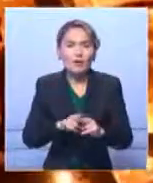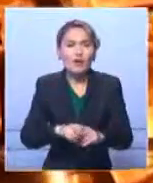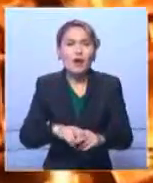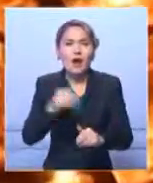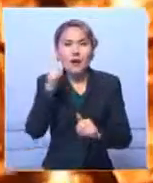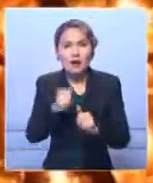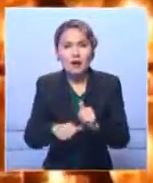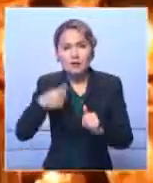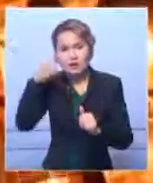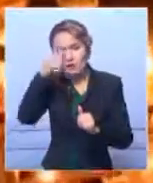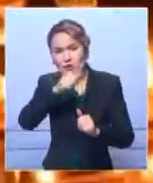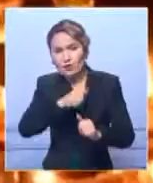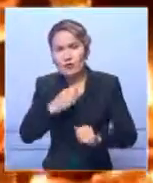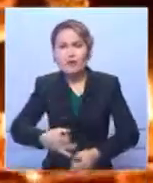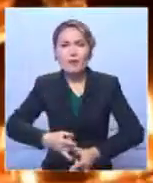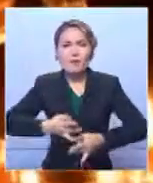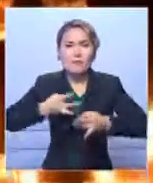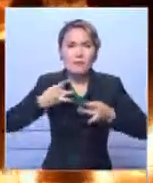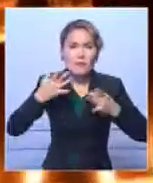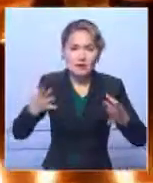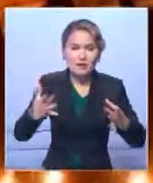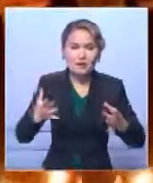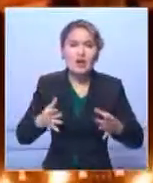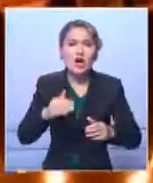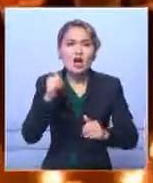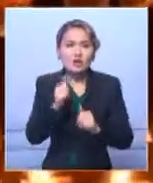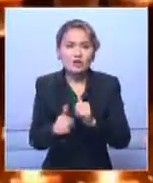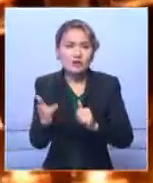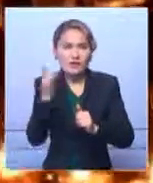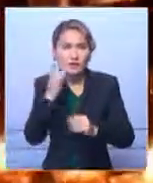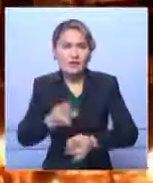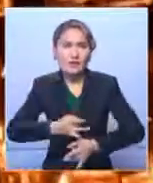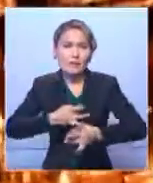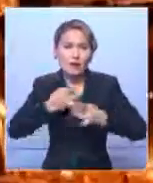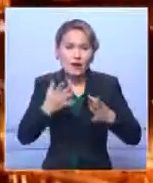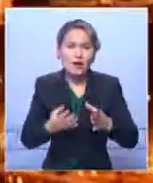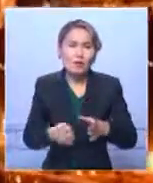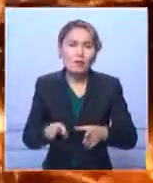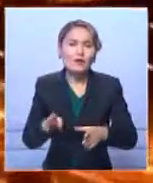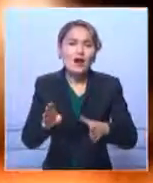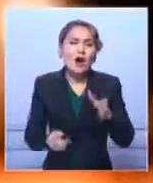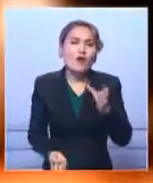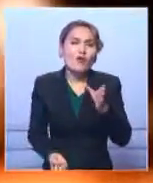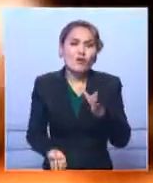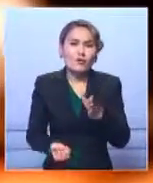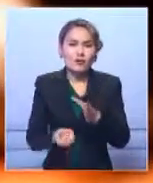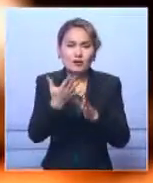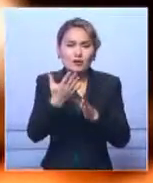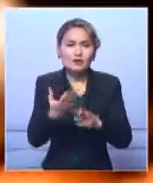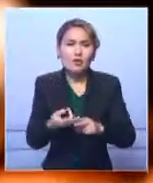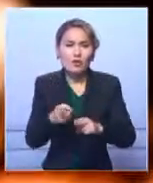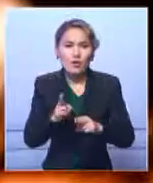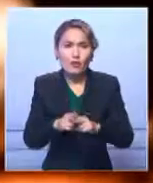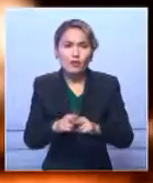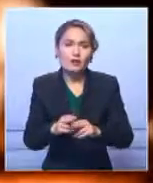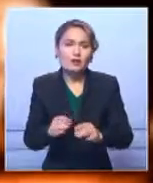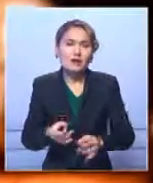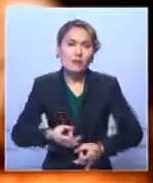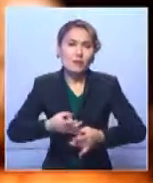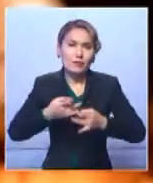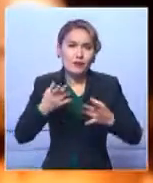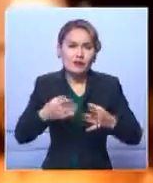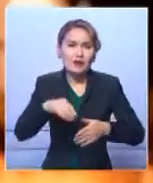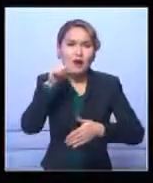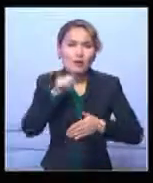мерекесін тойлауы себеп болған. Бірер күн бұрын аталып өткен бұл мерекеде от жағуға және от шашуларды атуға рұқсат етілген.